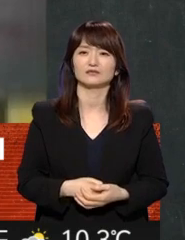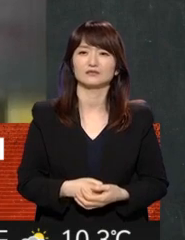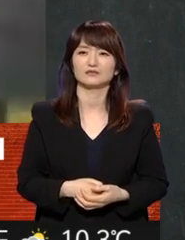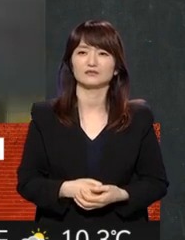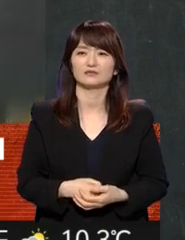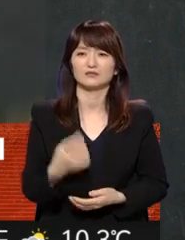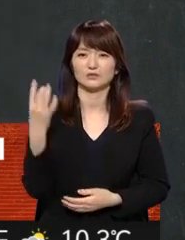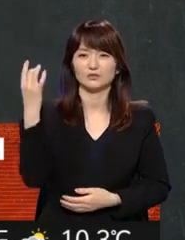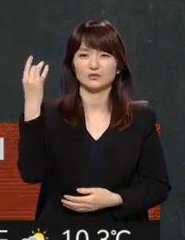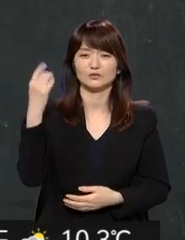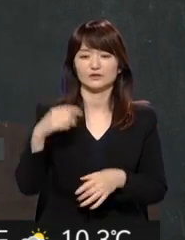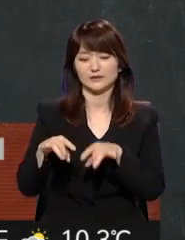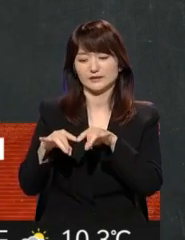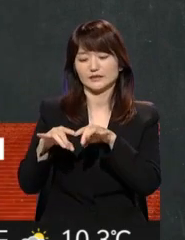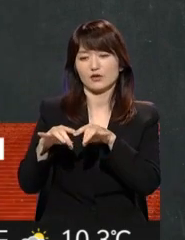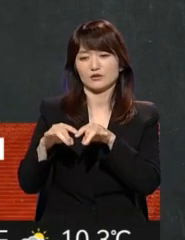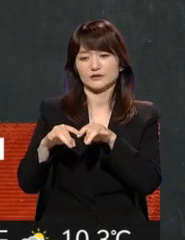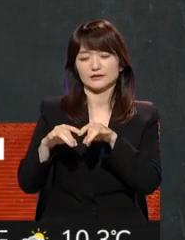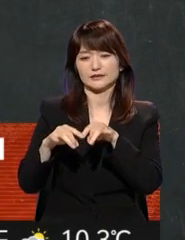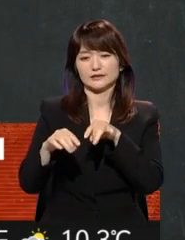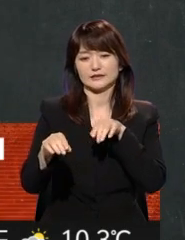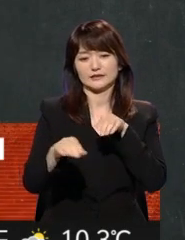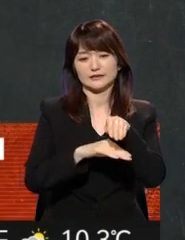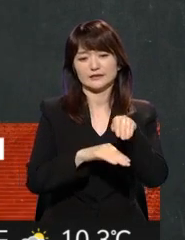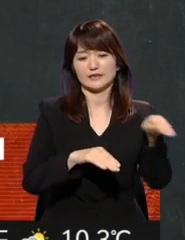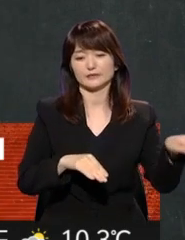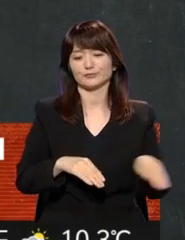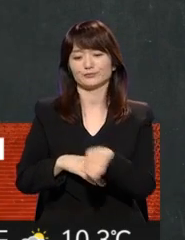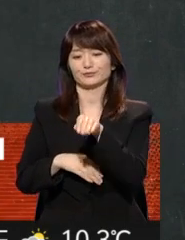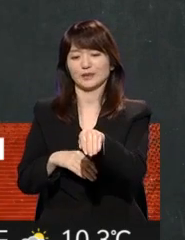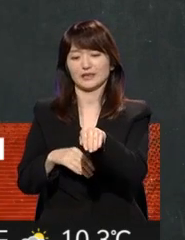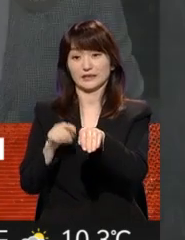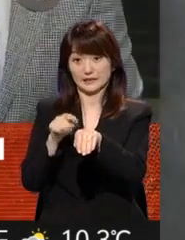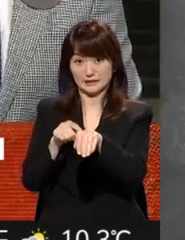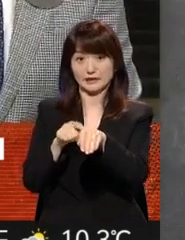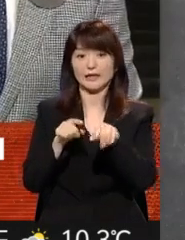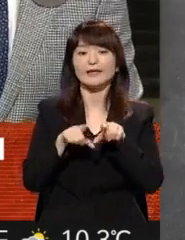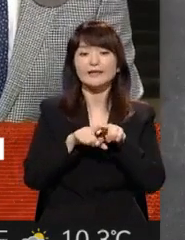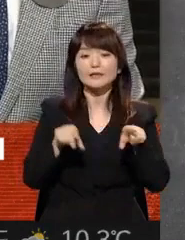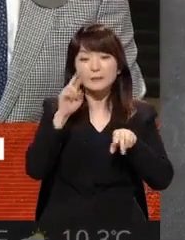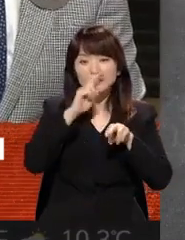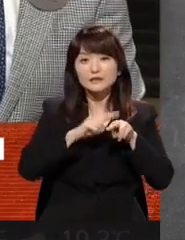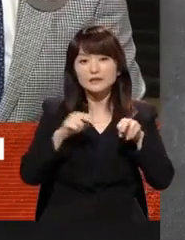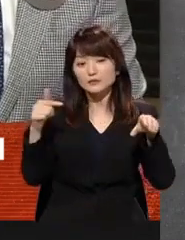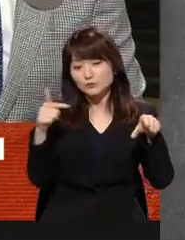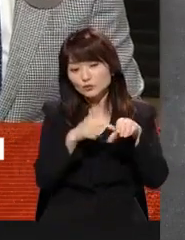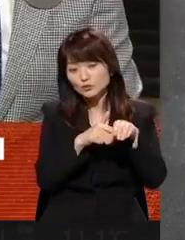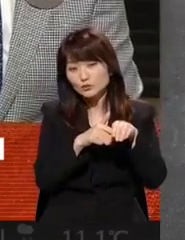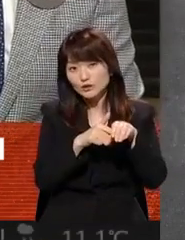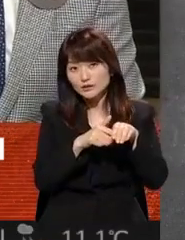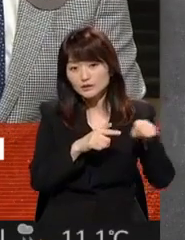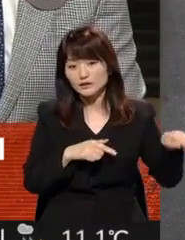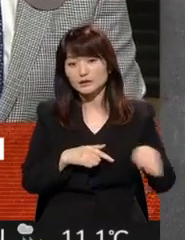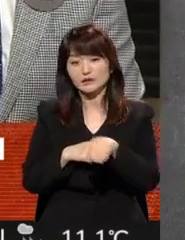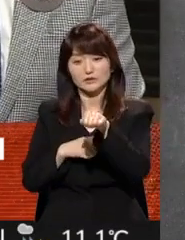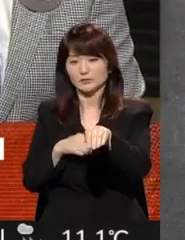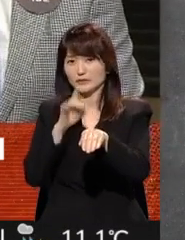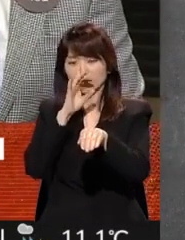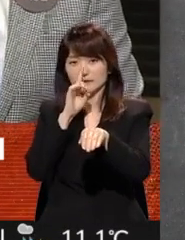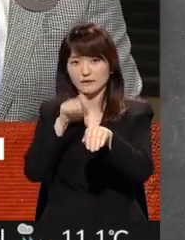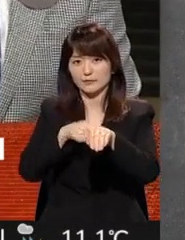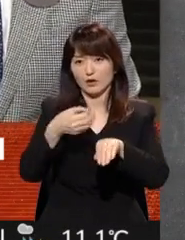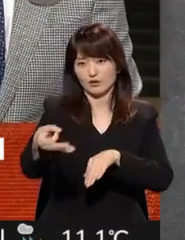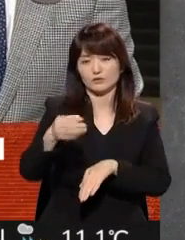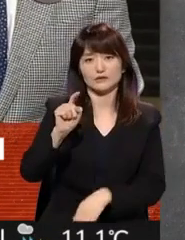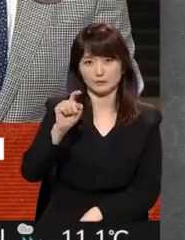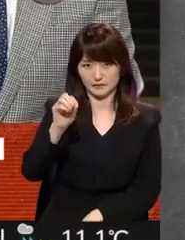원래 다 아시겠지만 전기차 충전 구역에는 일반 차량은 주차하면 안 됩니다 그렇게 되면 일단 10만원을 과태료가 부과가